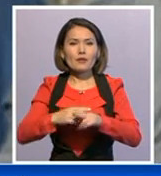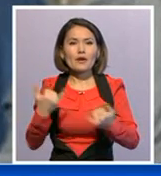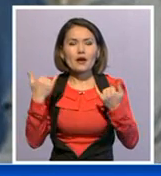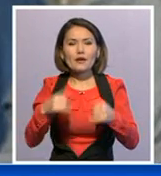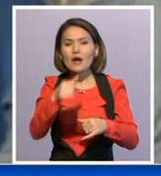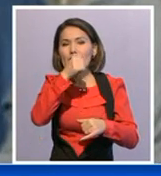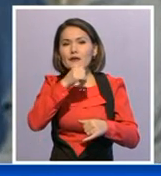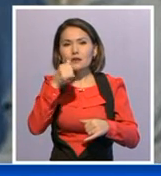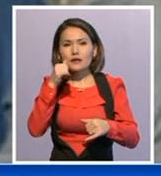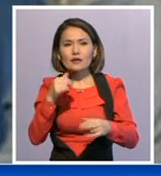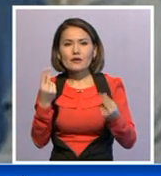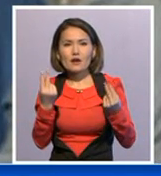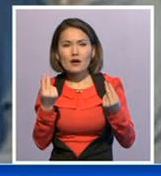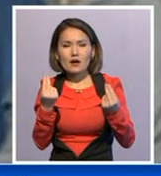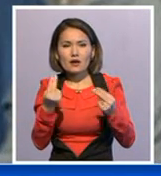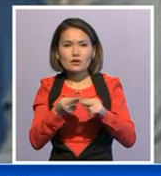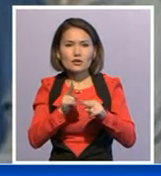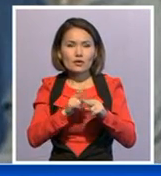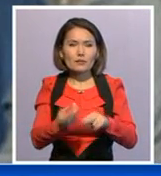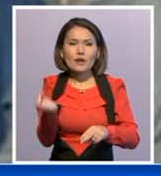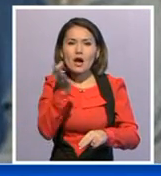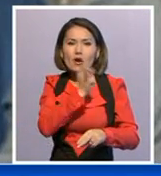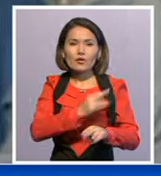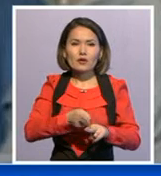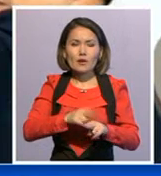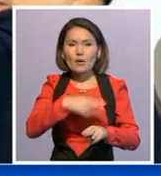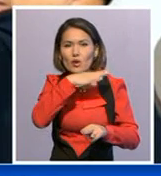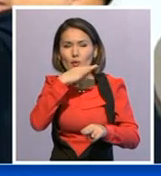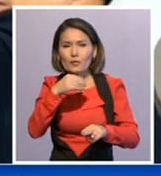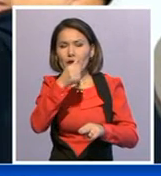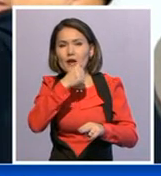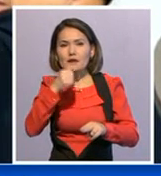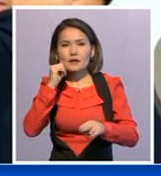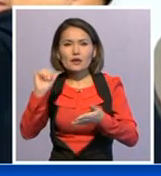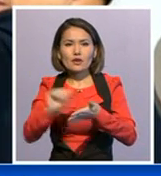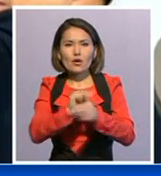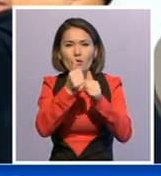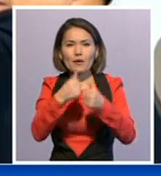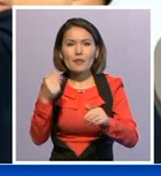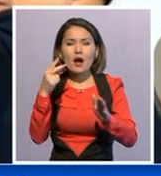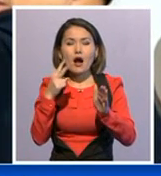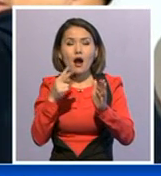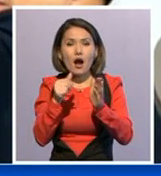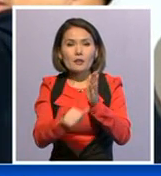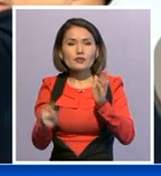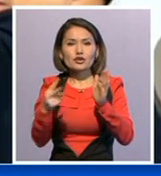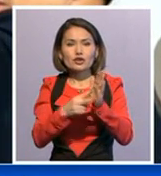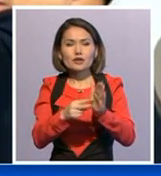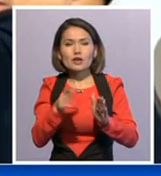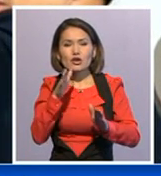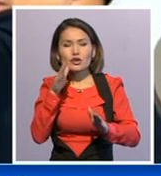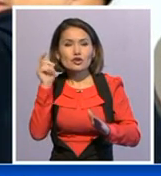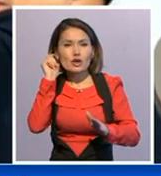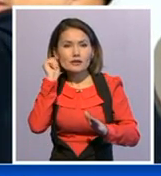мен елдегі билікті басып алу мақсатында арнайы топ құрды деген айып тағылған. Желтоқсанның 8-інде 67 жастағы саясаткер партиядан